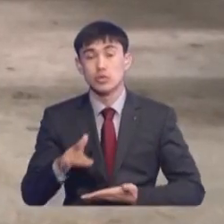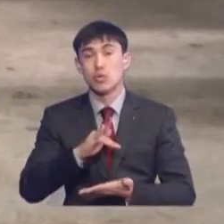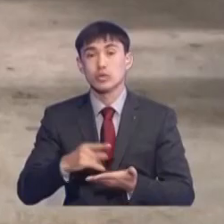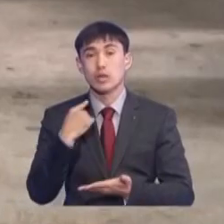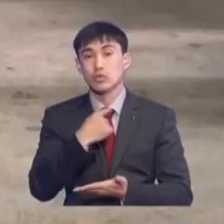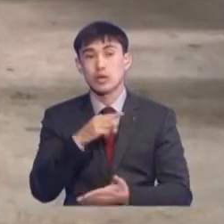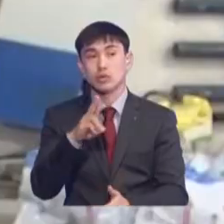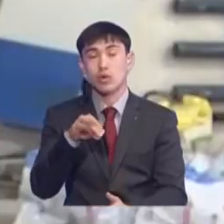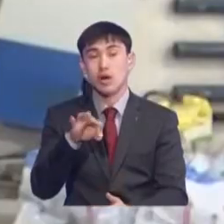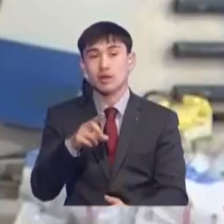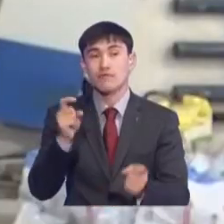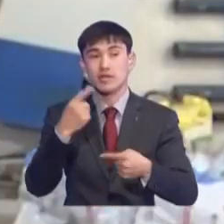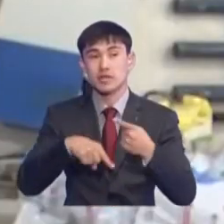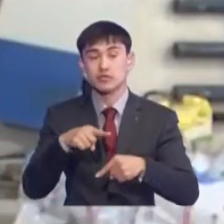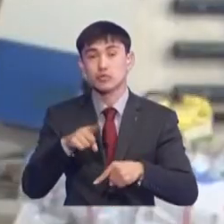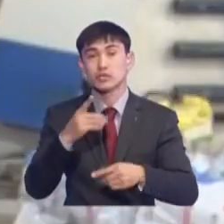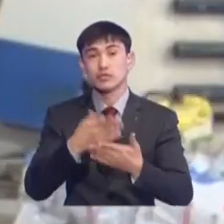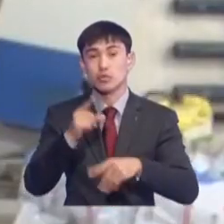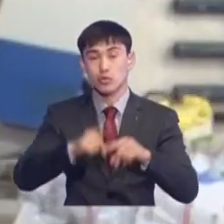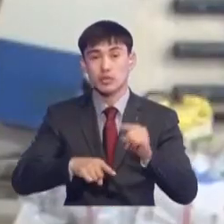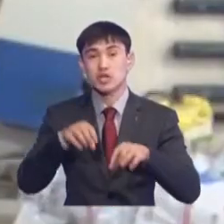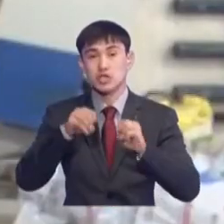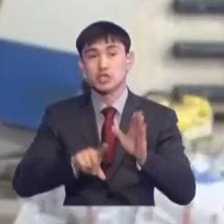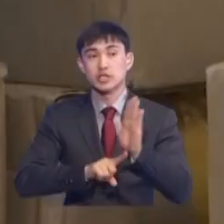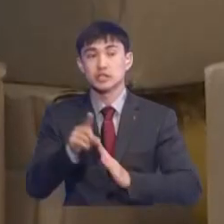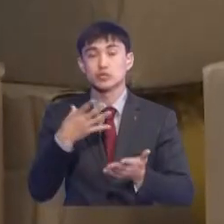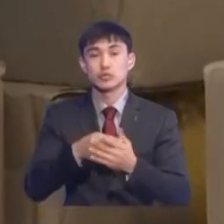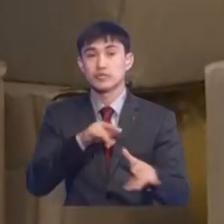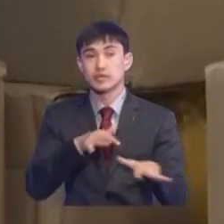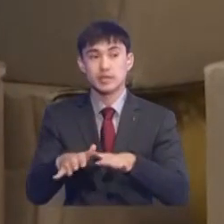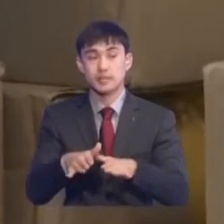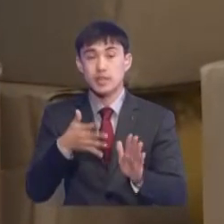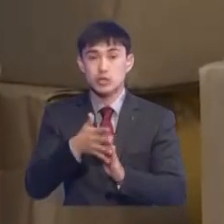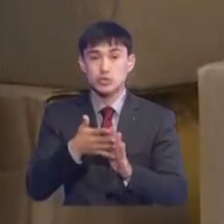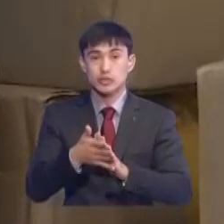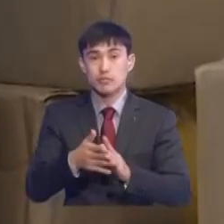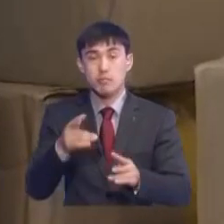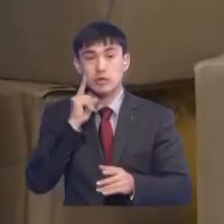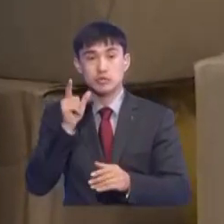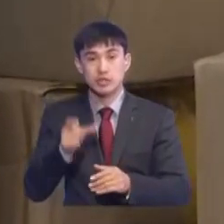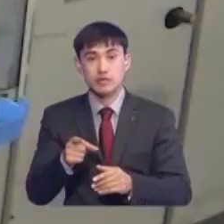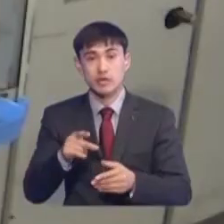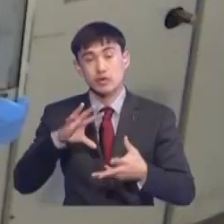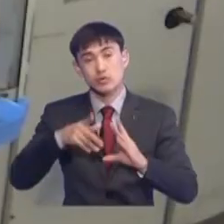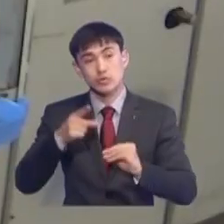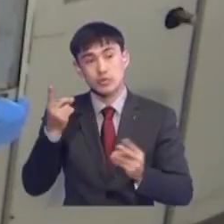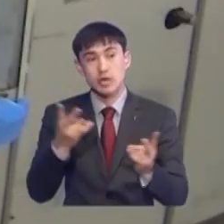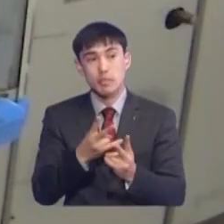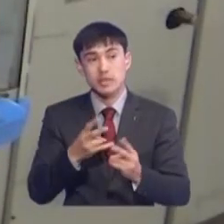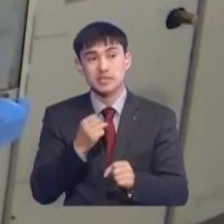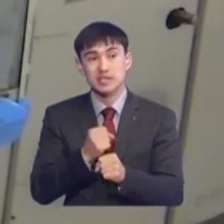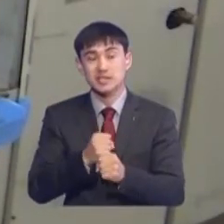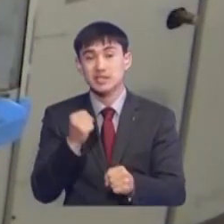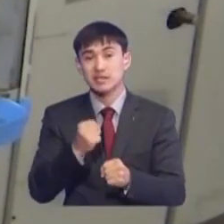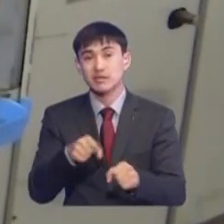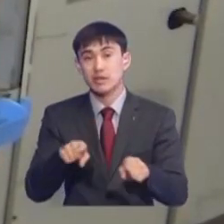Курган тока аркын вернувшись на историческую родину решил начать собственное дело изучив рынок молодой человек пришёл к выводу что необходимо заняться